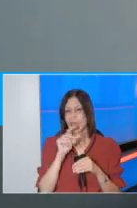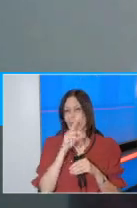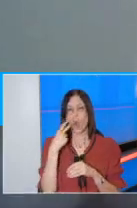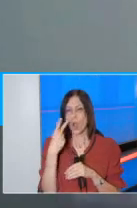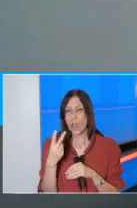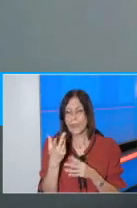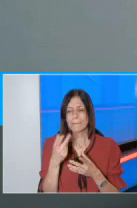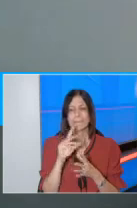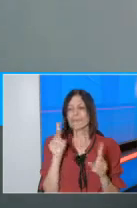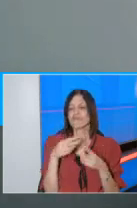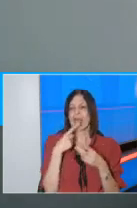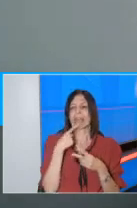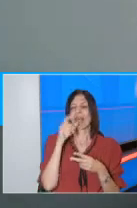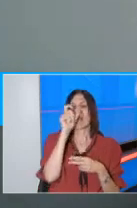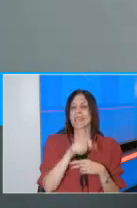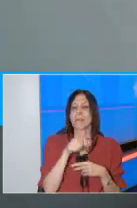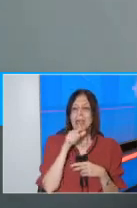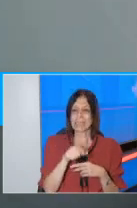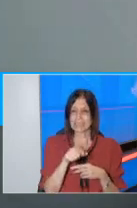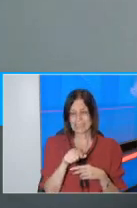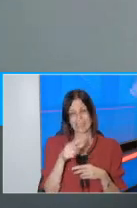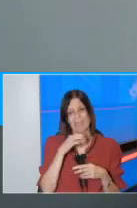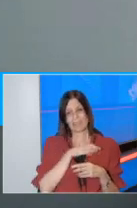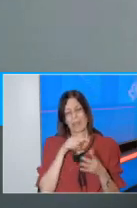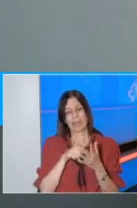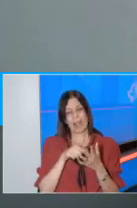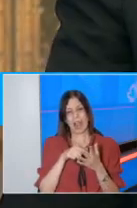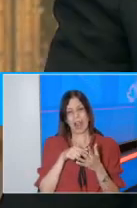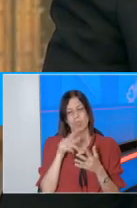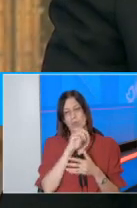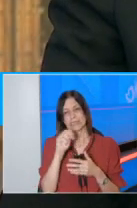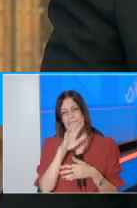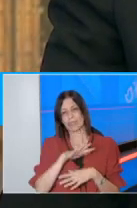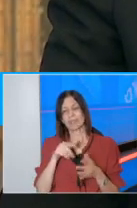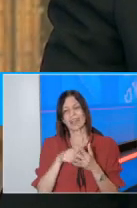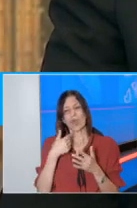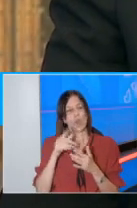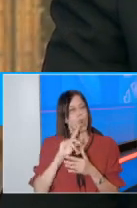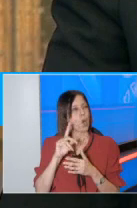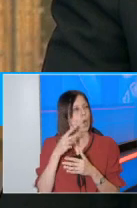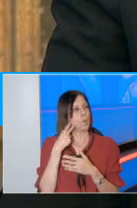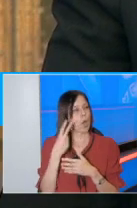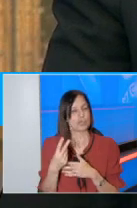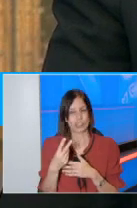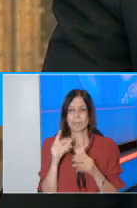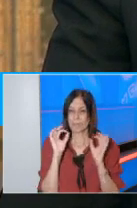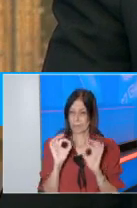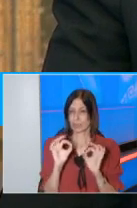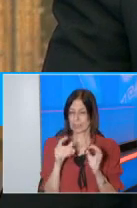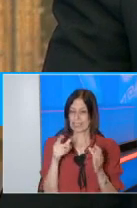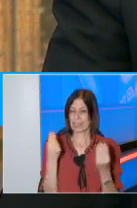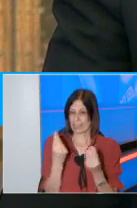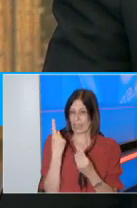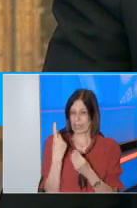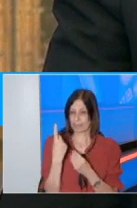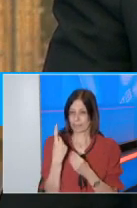זאת אומרת, להגיד, הבן אדם הזה נפגע מהנושא סביבתי. זה לא מספיק מוחשי לנו ברוב המקרים. זה לא מספיק מוחשי. זה, בדיוק, זה דבר אחד